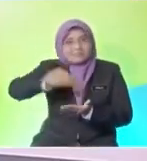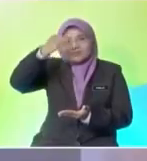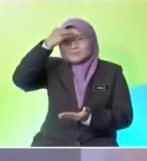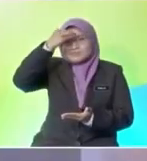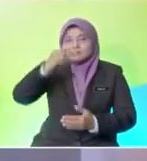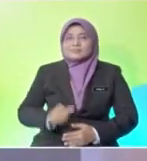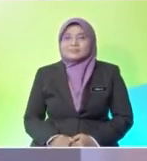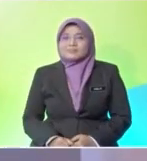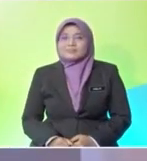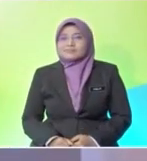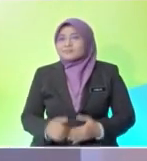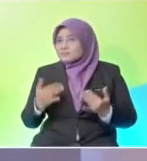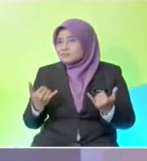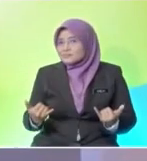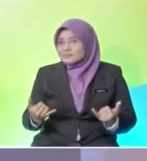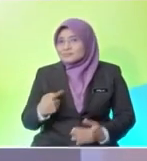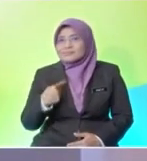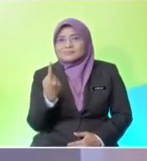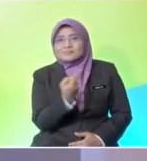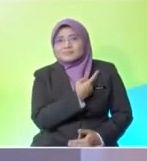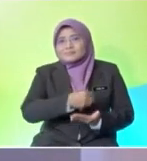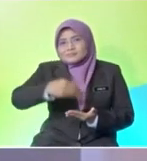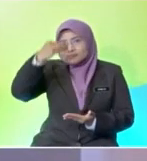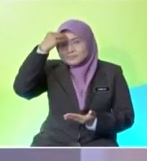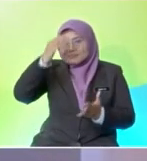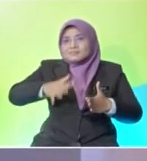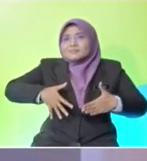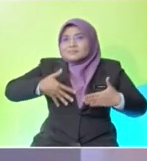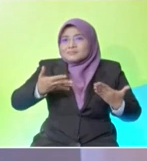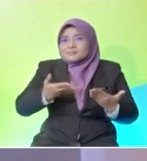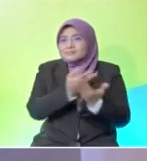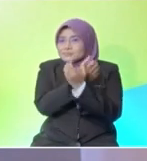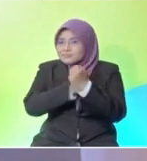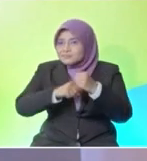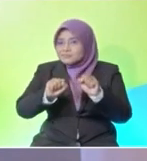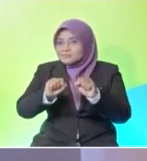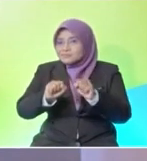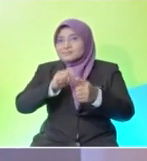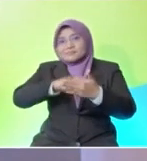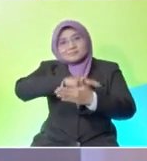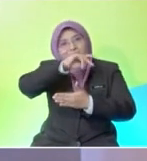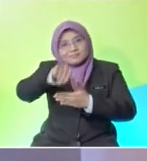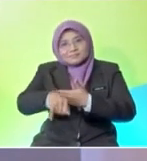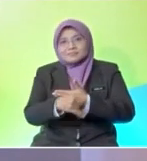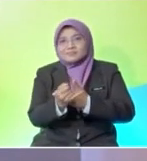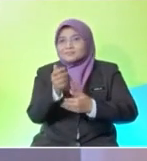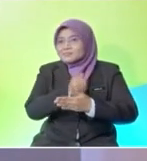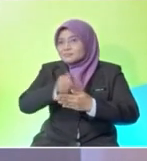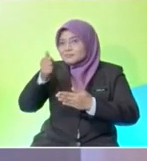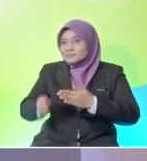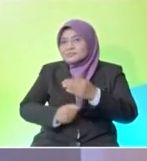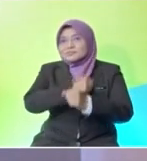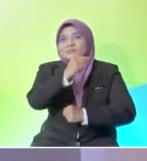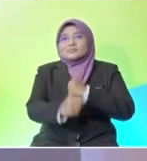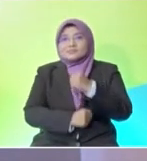Hari ini kita akan belajar kita akan siapkan project-nya nih ah Ini Project tahun lah jadi untuk siapkan